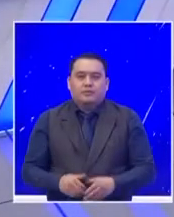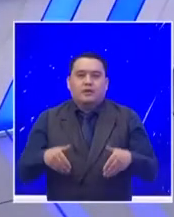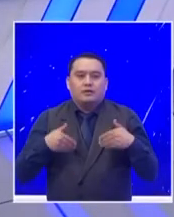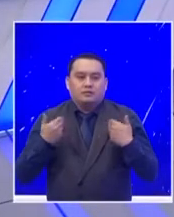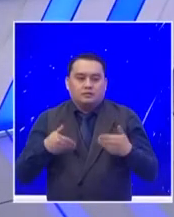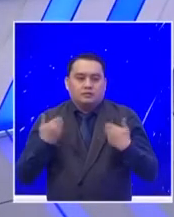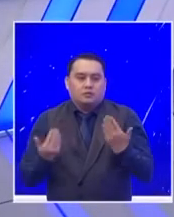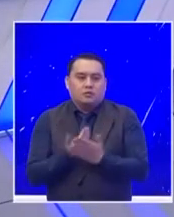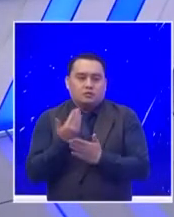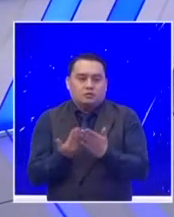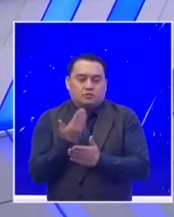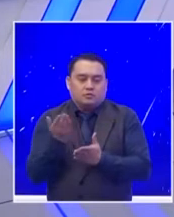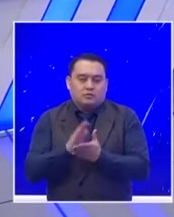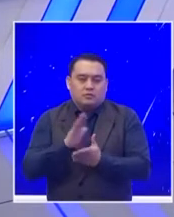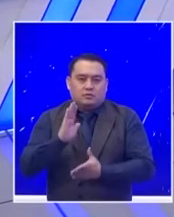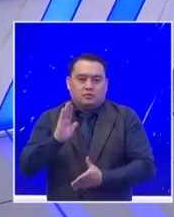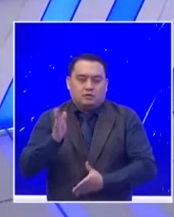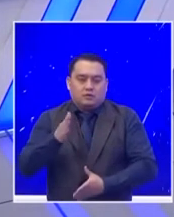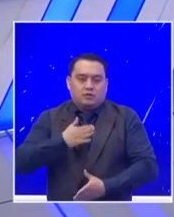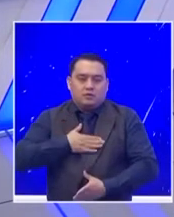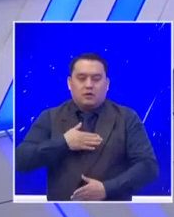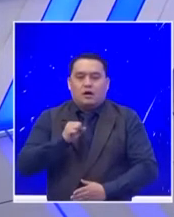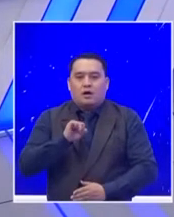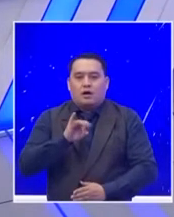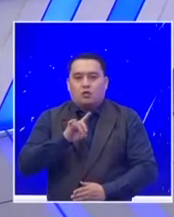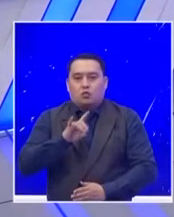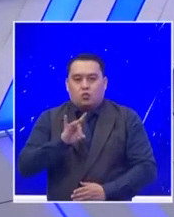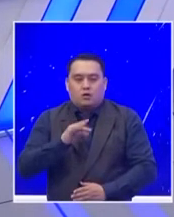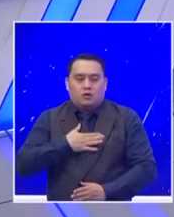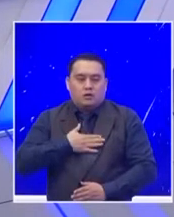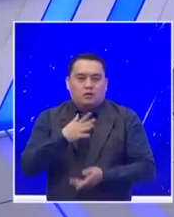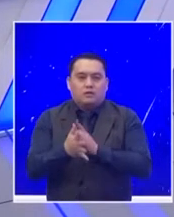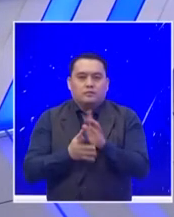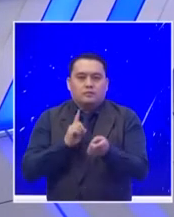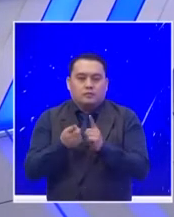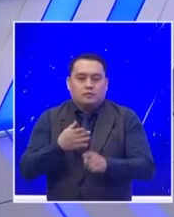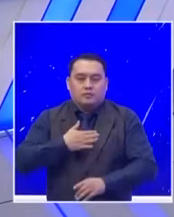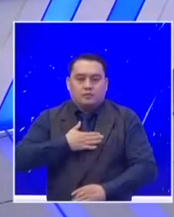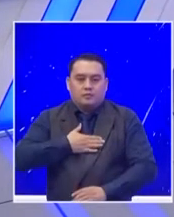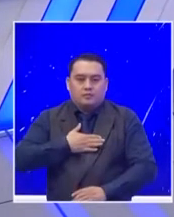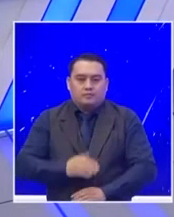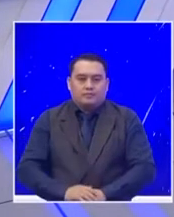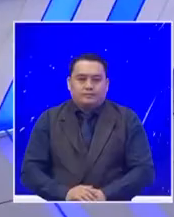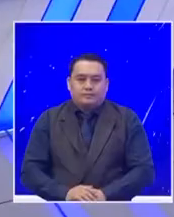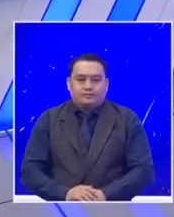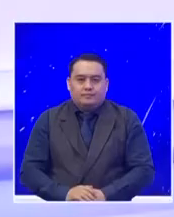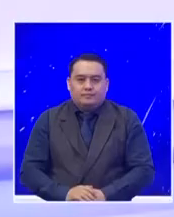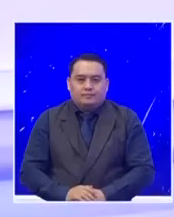Здравствуйте! В эфире телеканала «ЖИЦУ. Время новостей». В студии для вас работает Айнур Мейрханова. Сурдоперевод обеспечивает Марат Жумабеков.